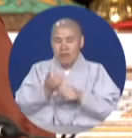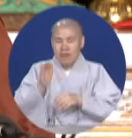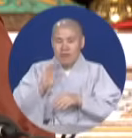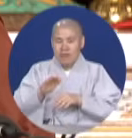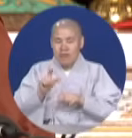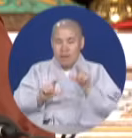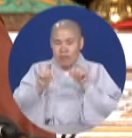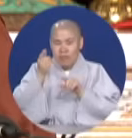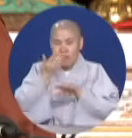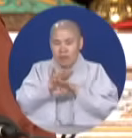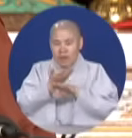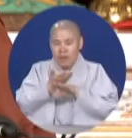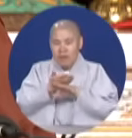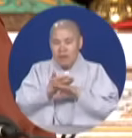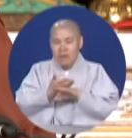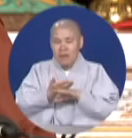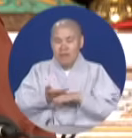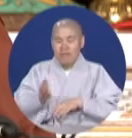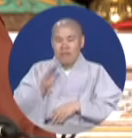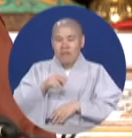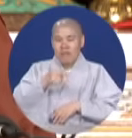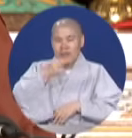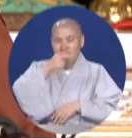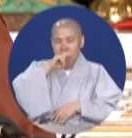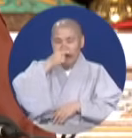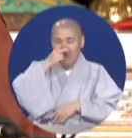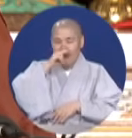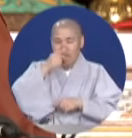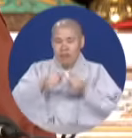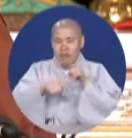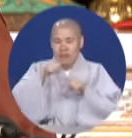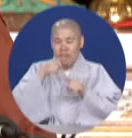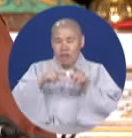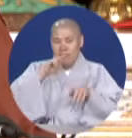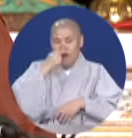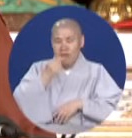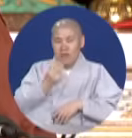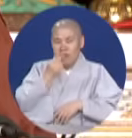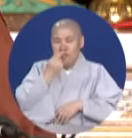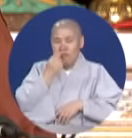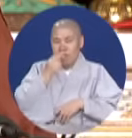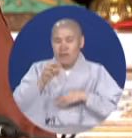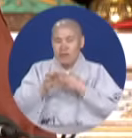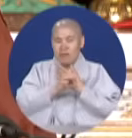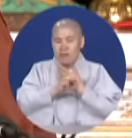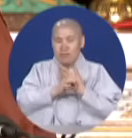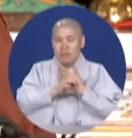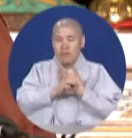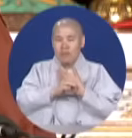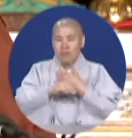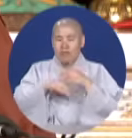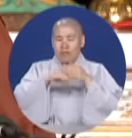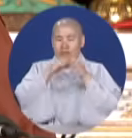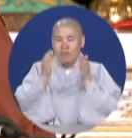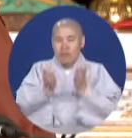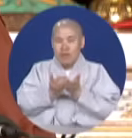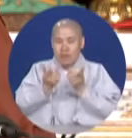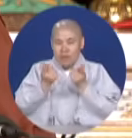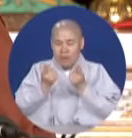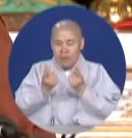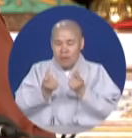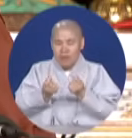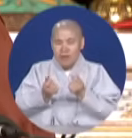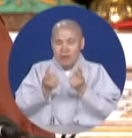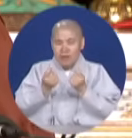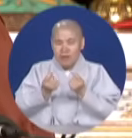다르지만 그 향나무 향기를 맡아보면 어떤 상에서든지